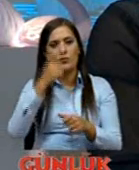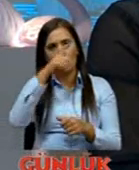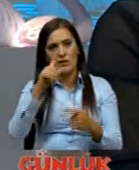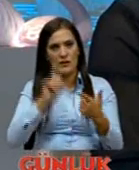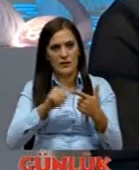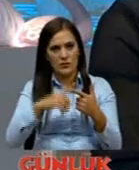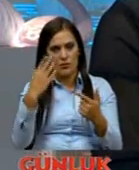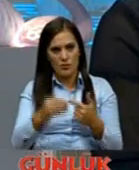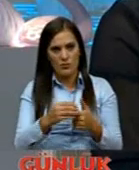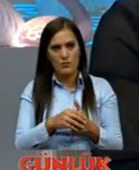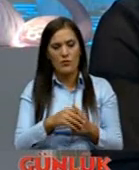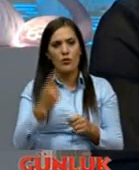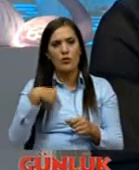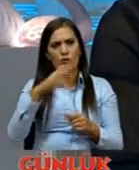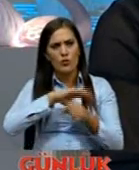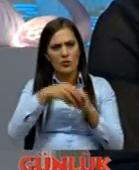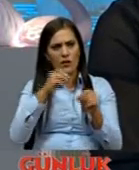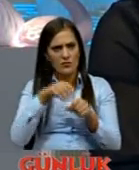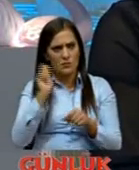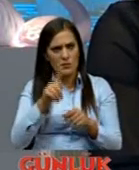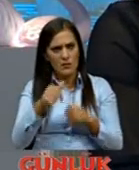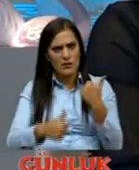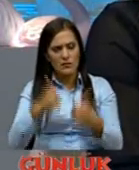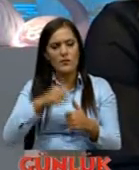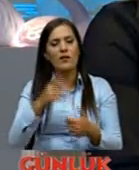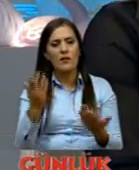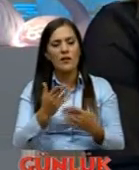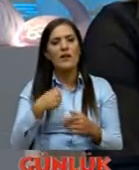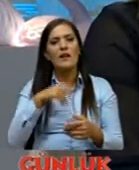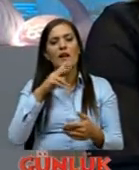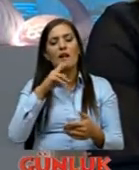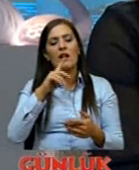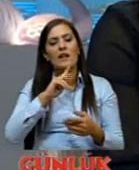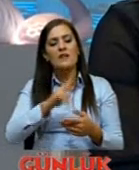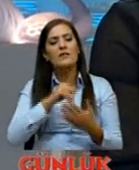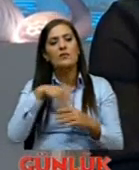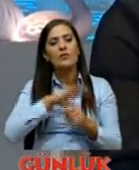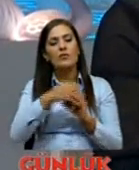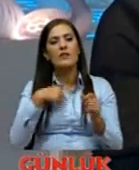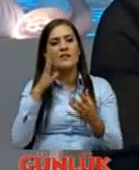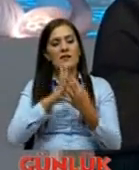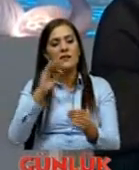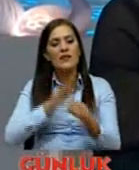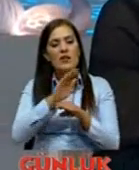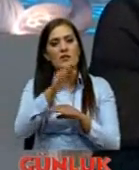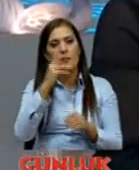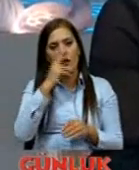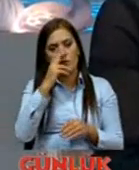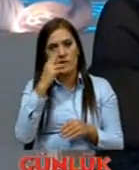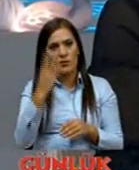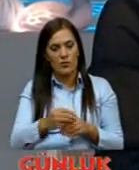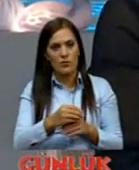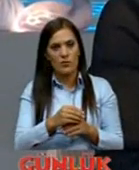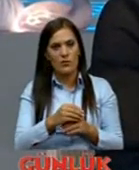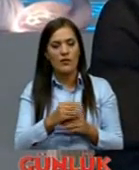oldum. Bu dünyada da yapılan bir yarışma. Tabii ki değil mi? Kesinlikle. Evet. Aslında dünyada insanlar bunu yaşam alışkanlığı